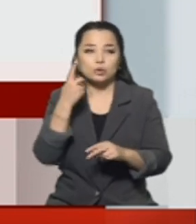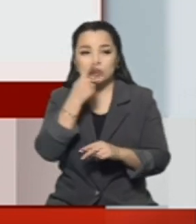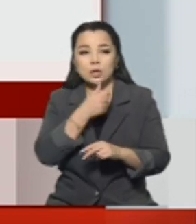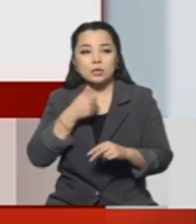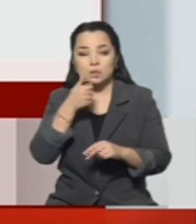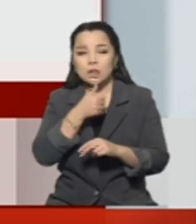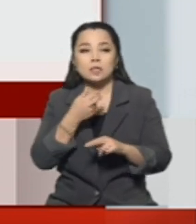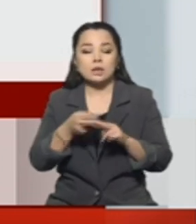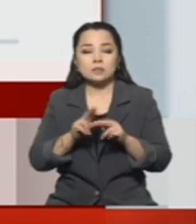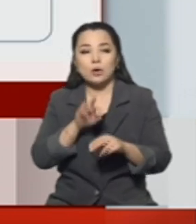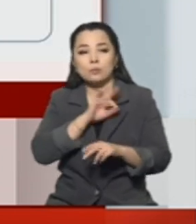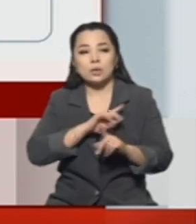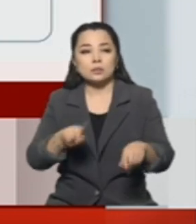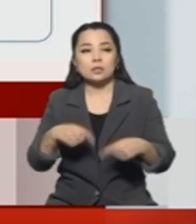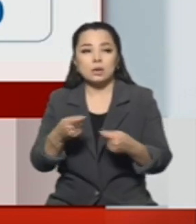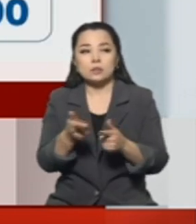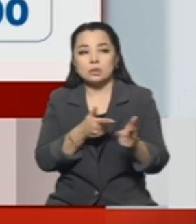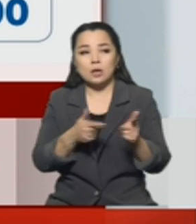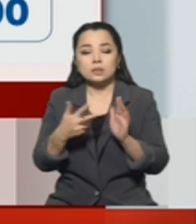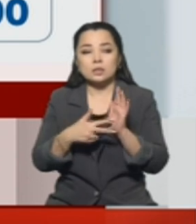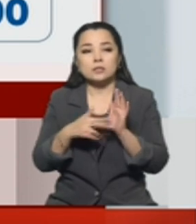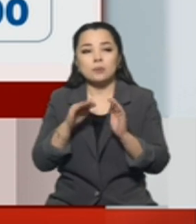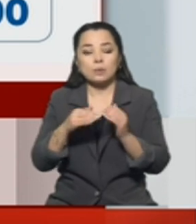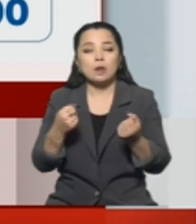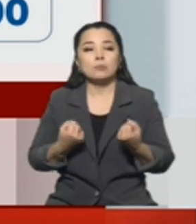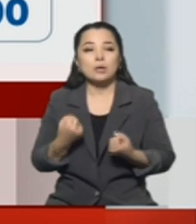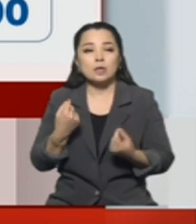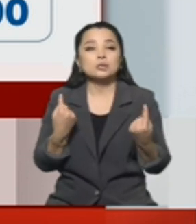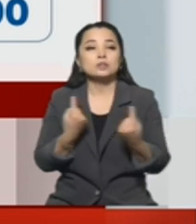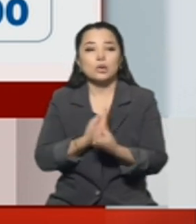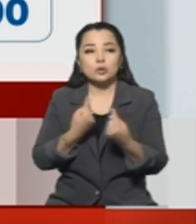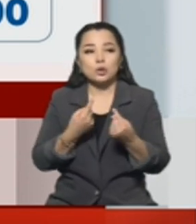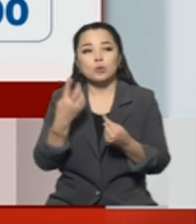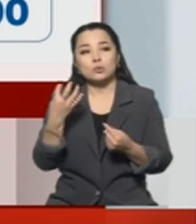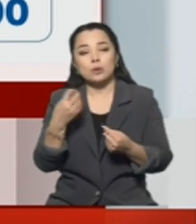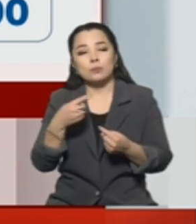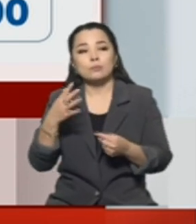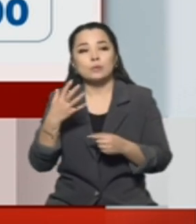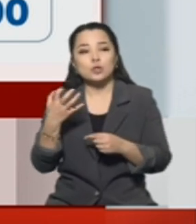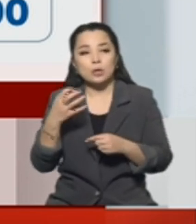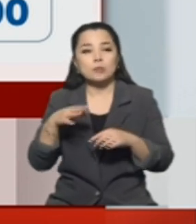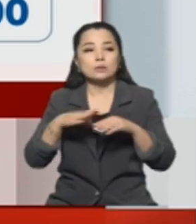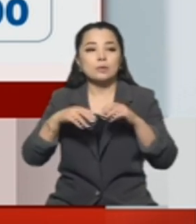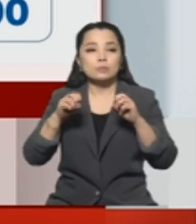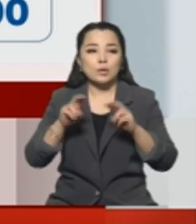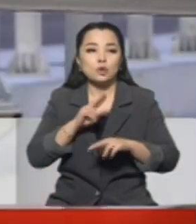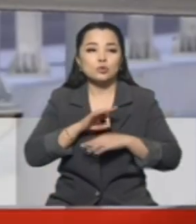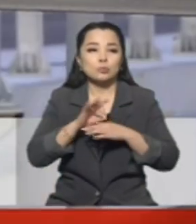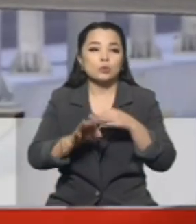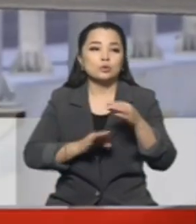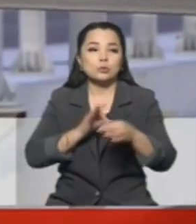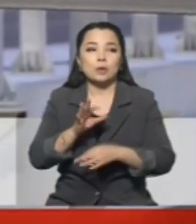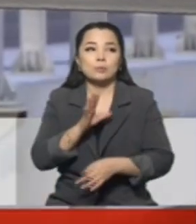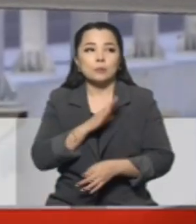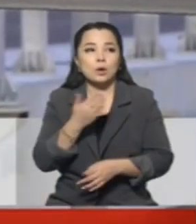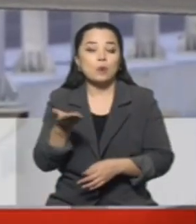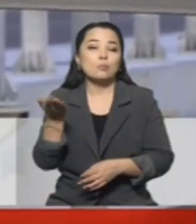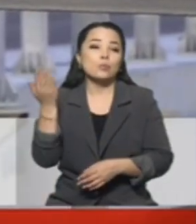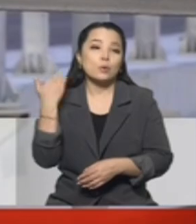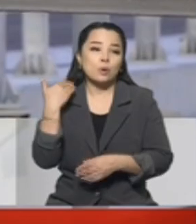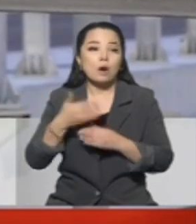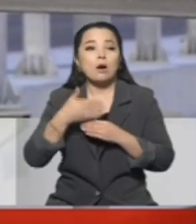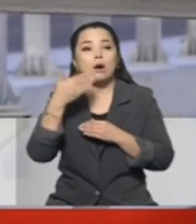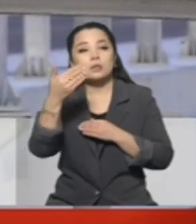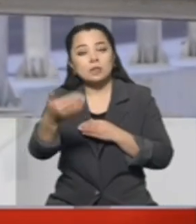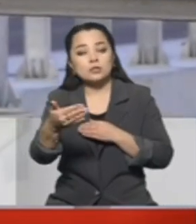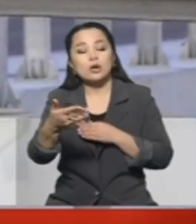толық пайдалануға берілді. Тәулігіне 80 мың автокөлік өте алады. 400-500 маман күндіз-түні жұмыс істеді. Бұрын арғы